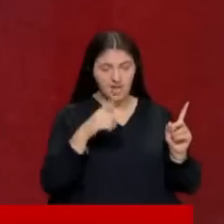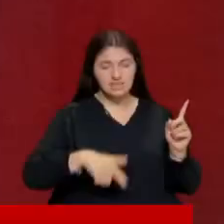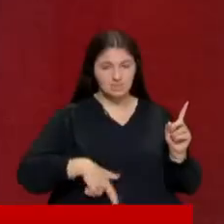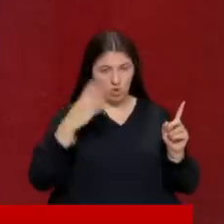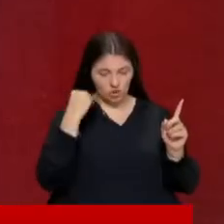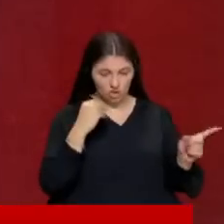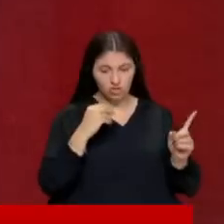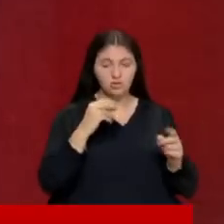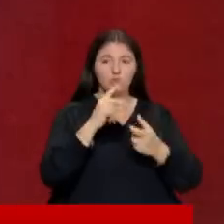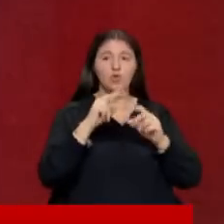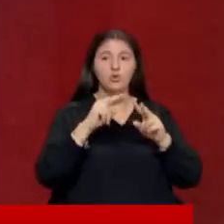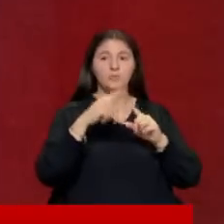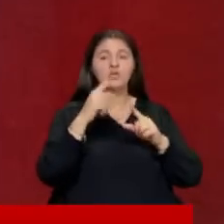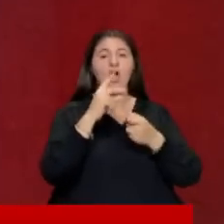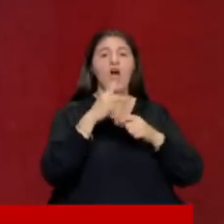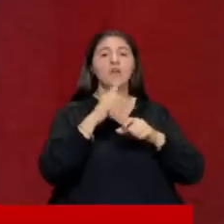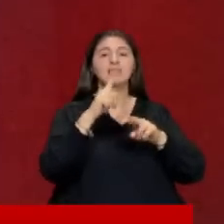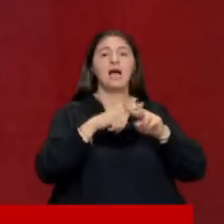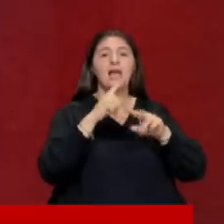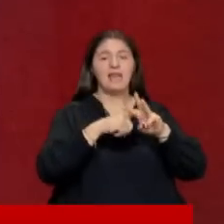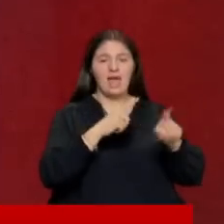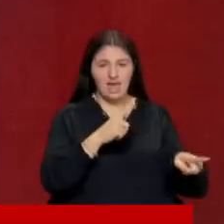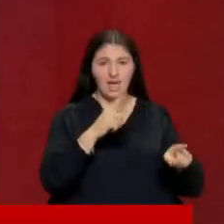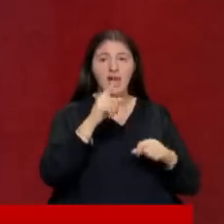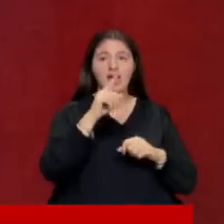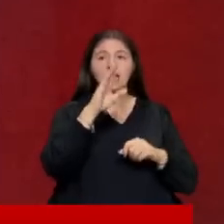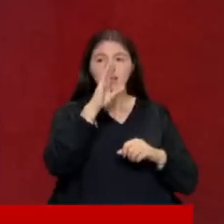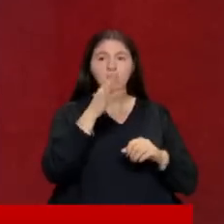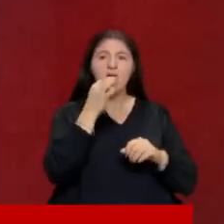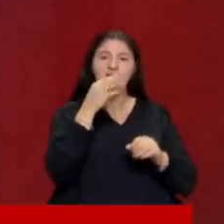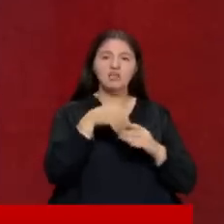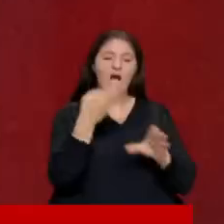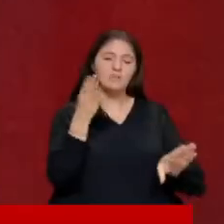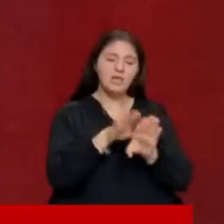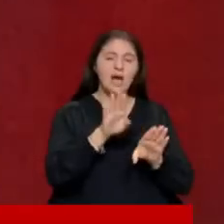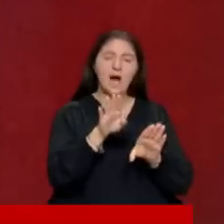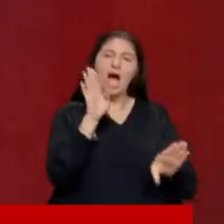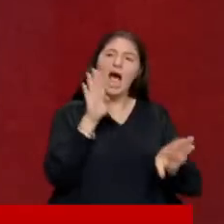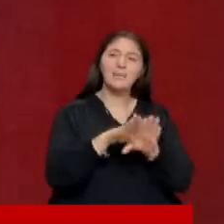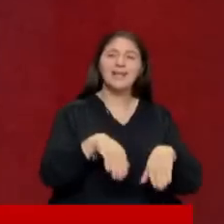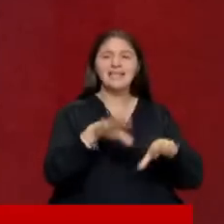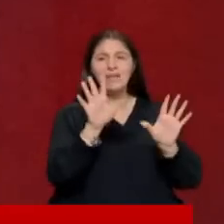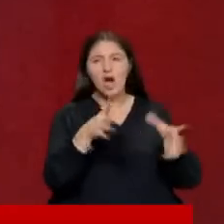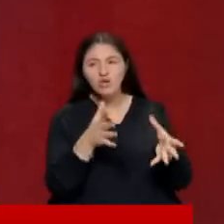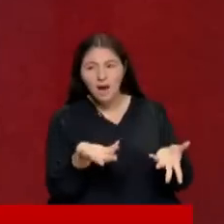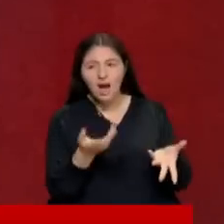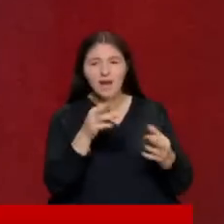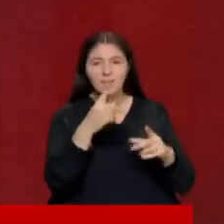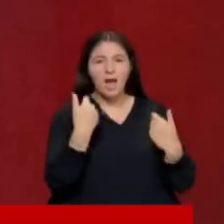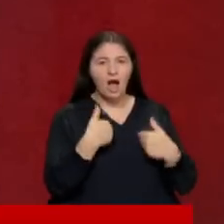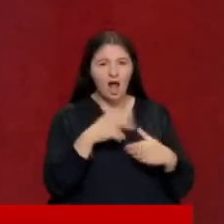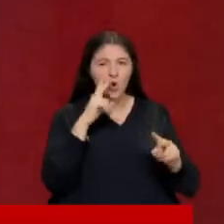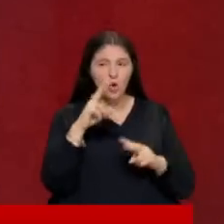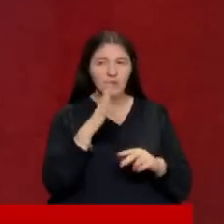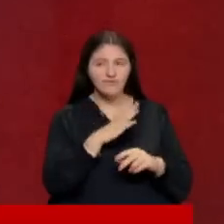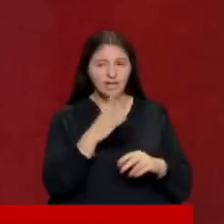İzmir'e öğreneceğiz Ümit Özdağ ile Ankara ve İstanbul için kapı kapalı ama yine de kapalı değil mi acaba gibi bir durum